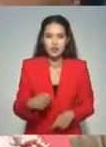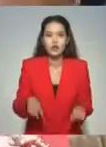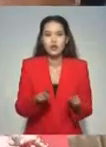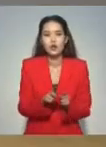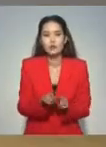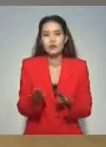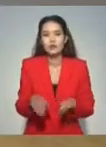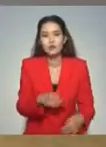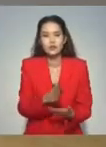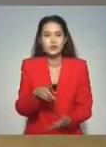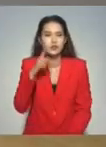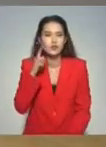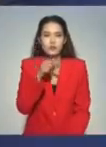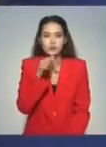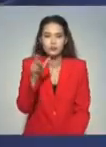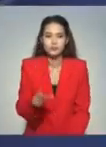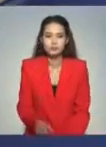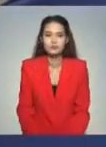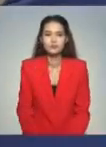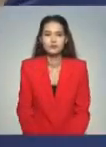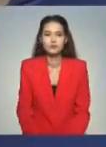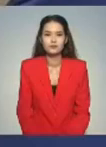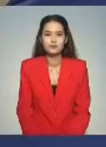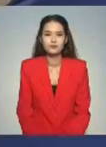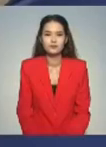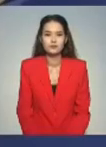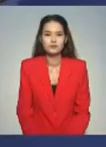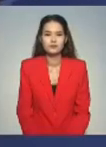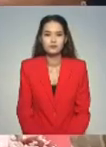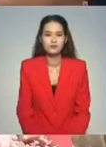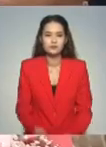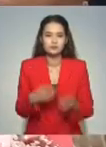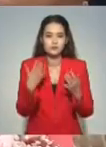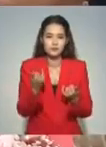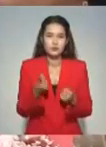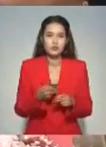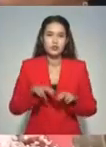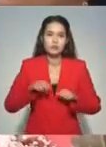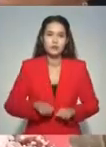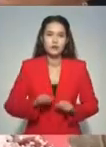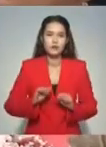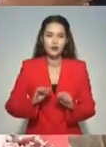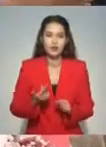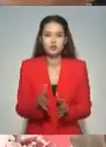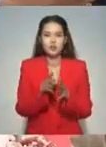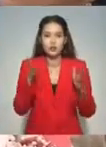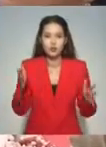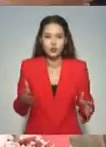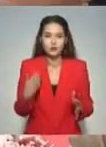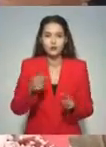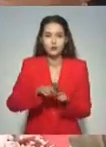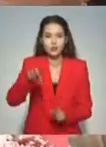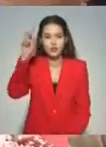сработал», — говорит молодой специалист. Сейчас происходит много преобразований в системе здравоохранения. Отрадно, что при поддержке